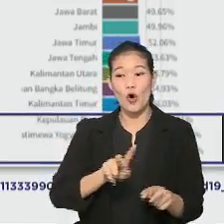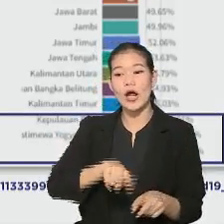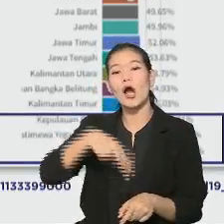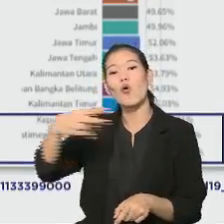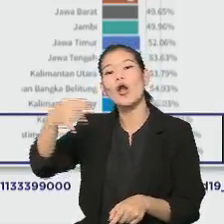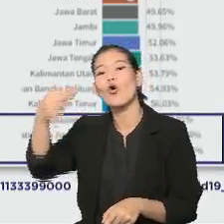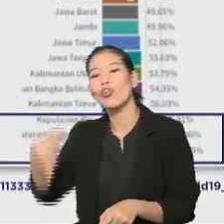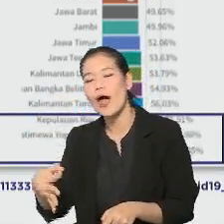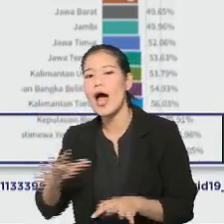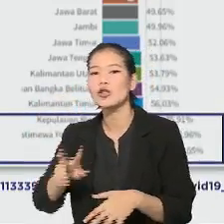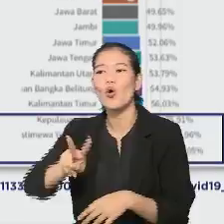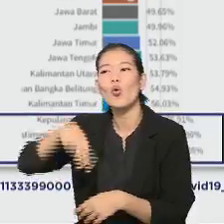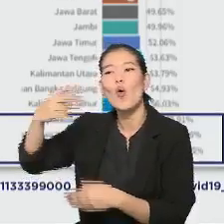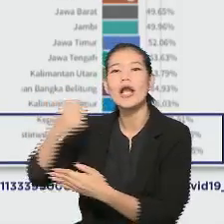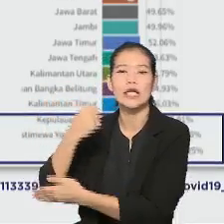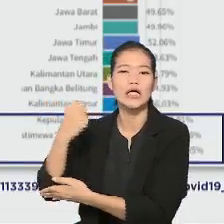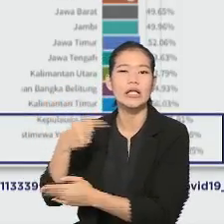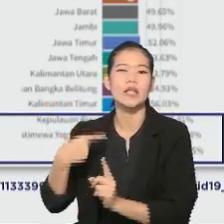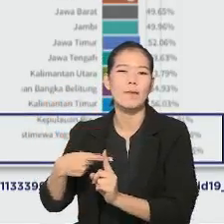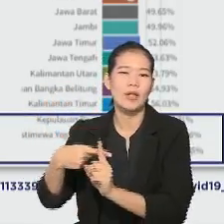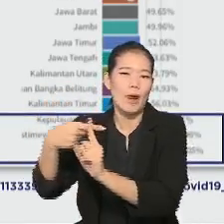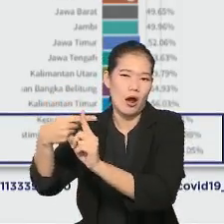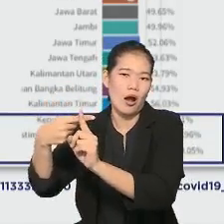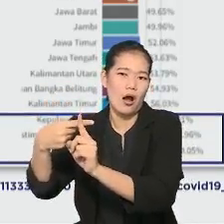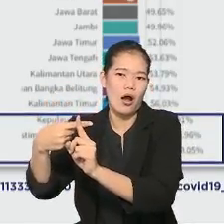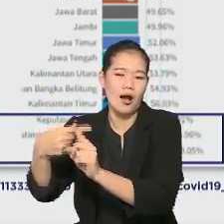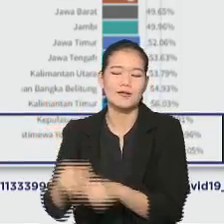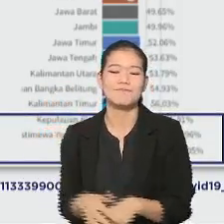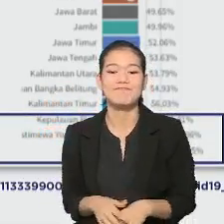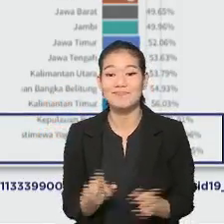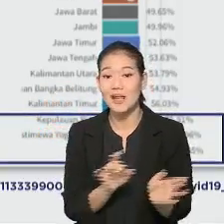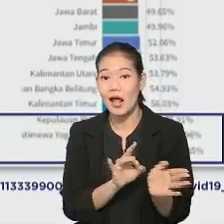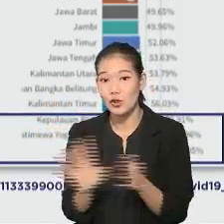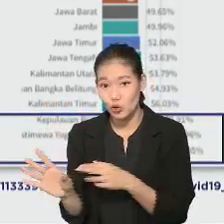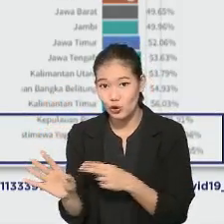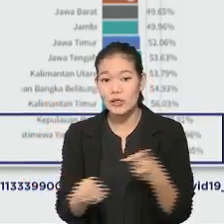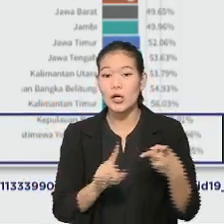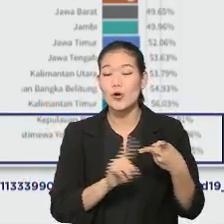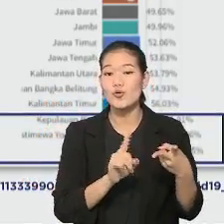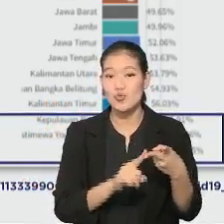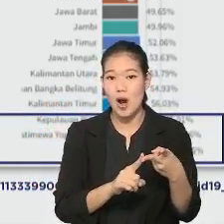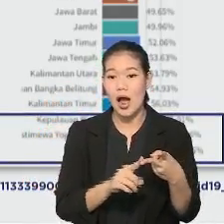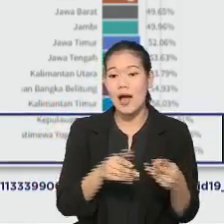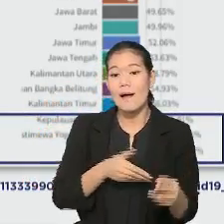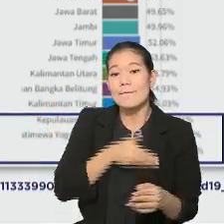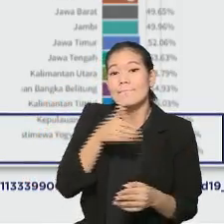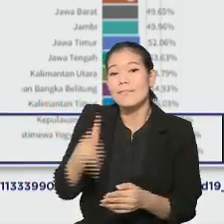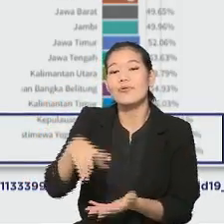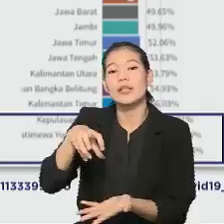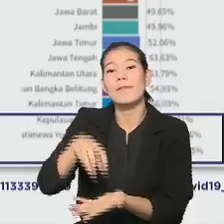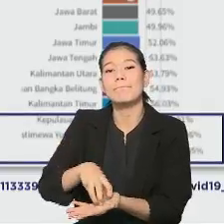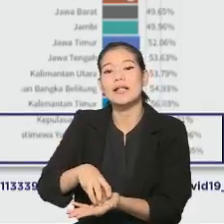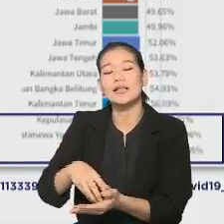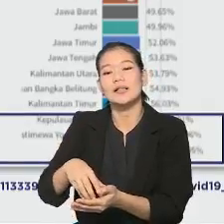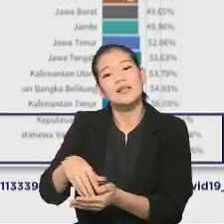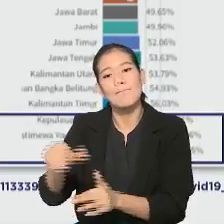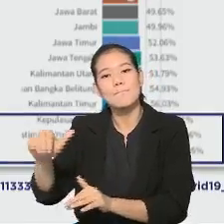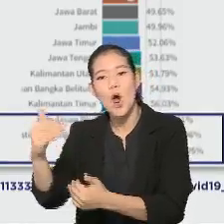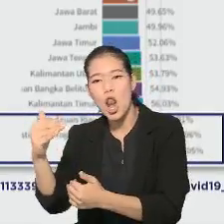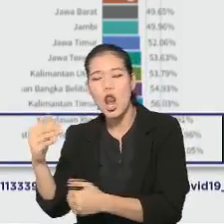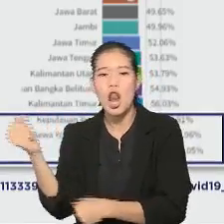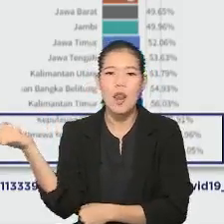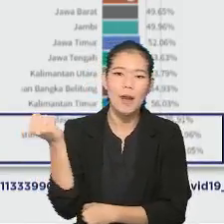luar negeri juga mengalami peningkatan. Selain itu, perjalanan menuju pusat belanja, retail,